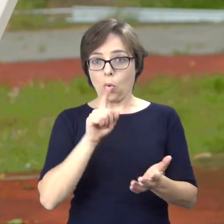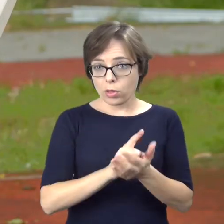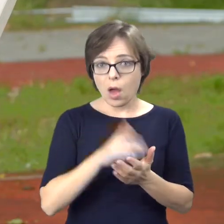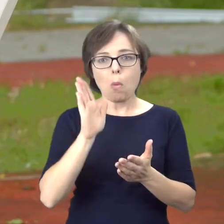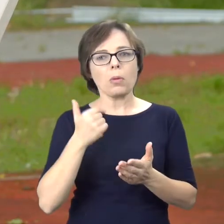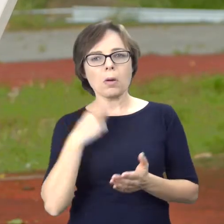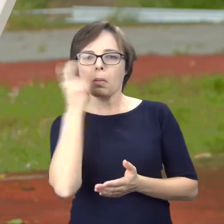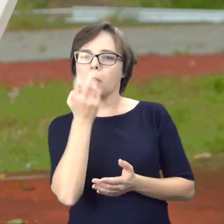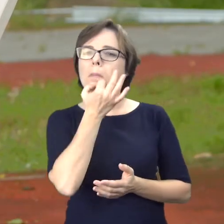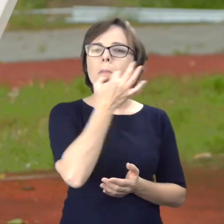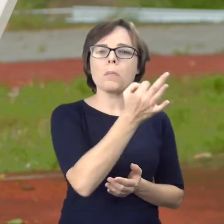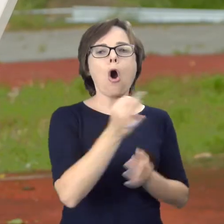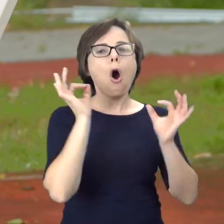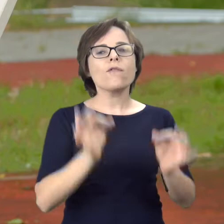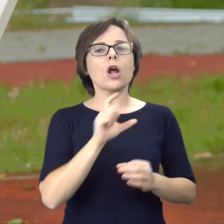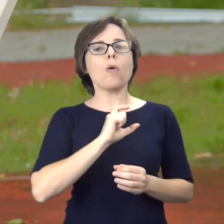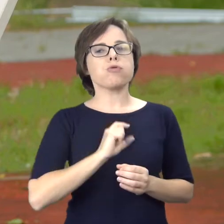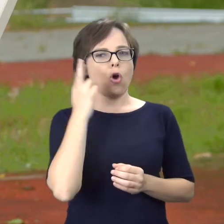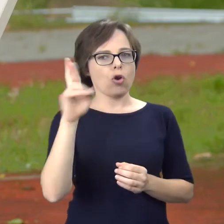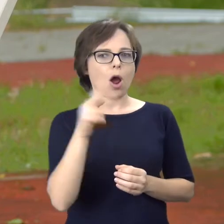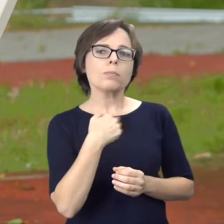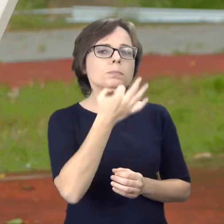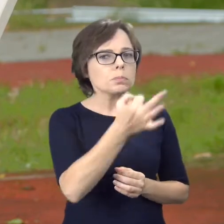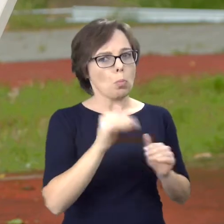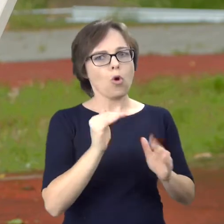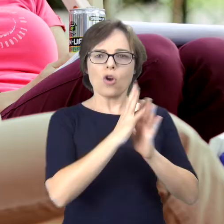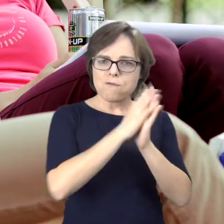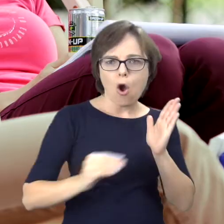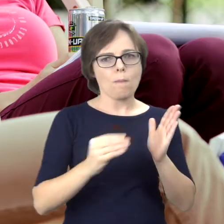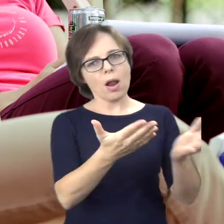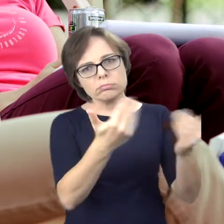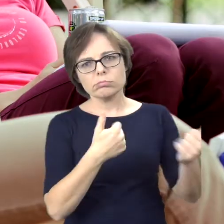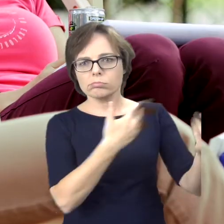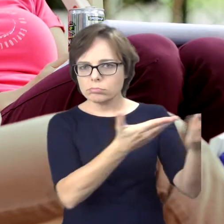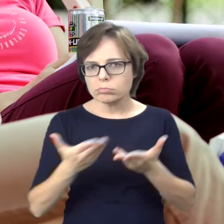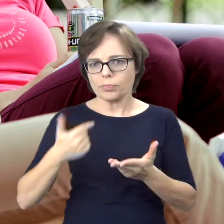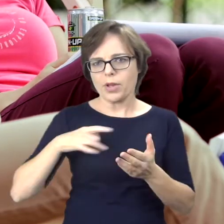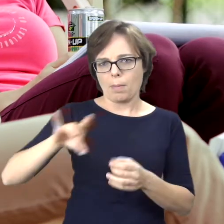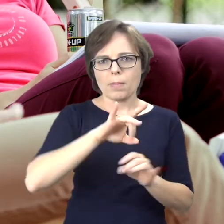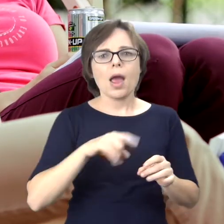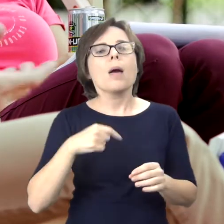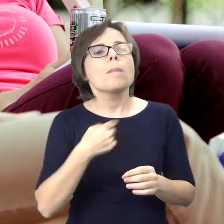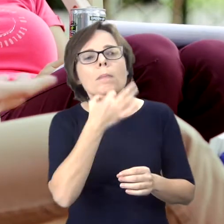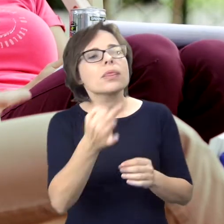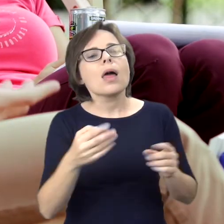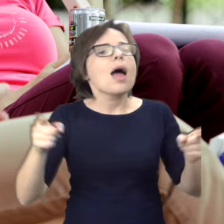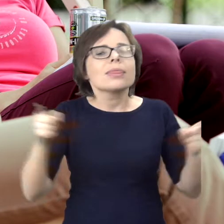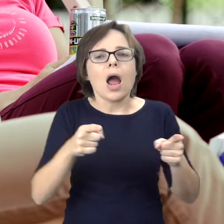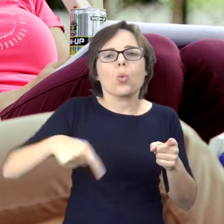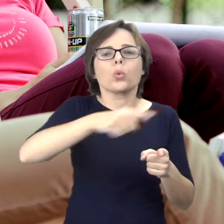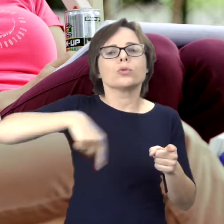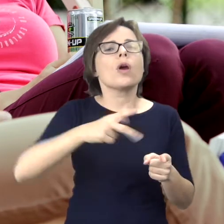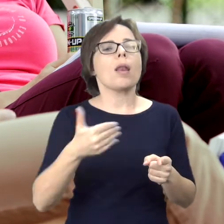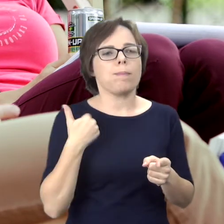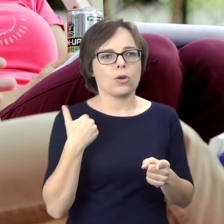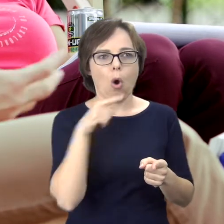takie zapytanie do oficjalnego biura rekordów i ją wysłacie, to może pobiegniemy faktycznie formalnie, taki rekord zrobimy, jaka była najkrótsza pętla. No i wiesz, historycznie nie